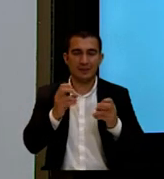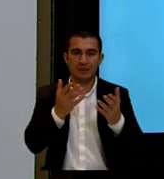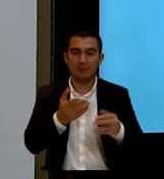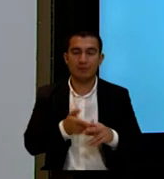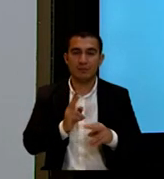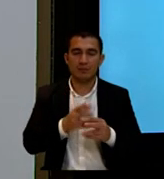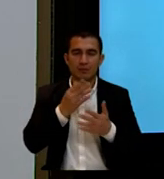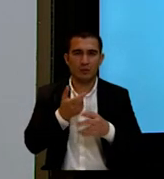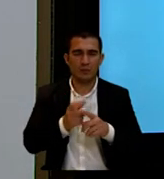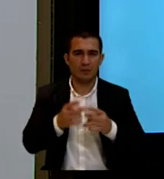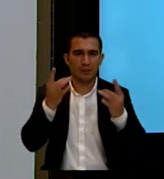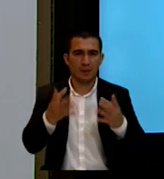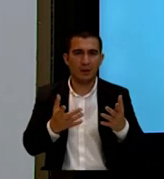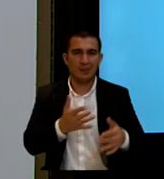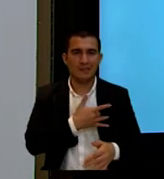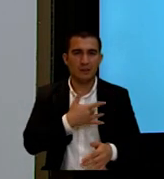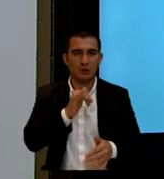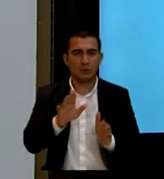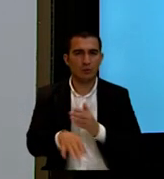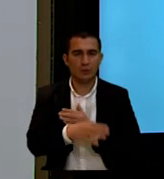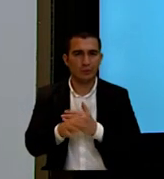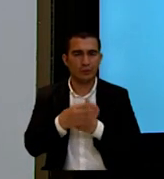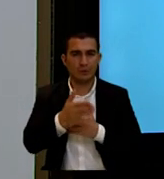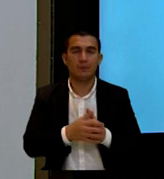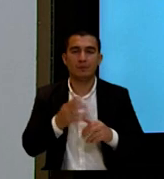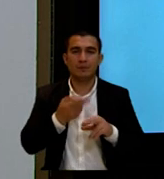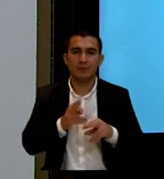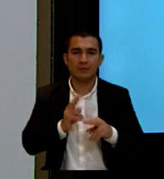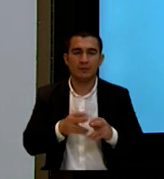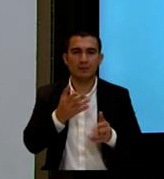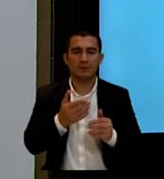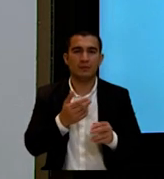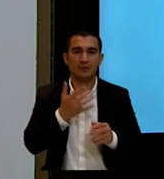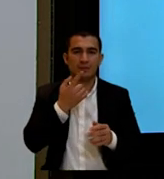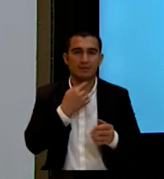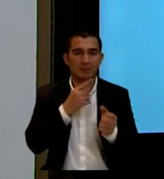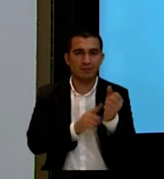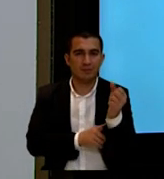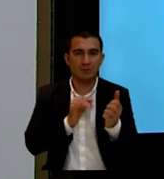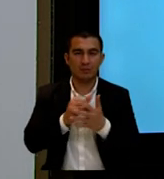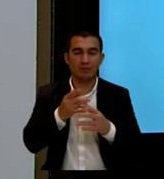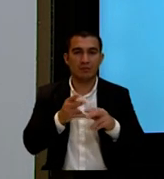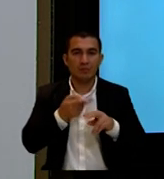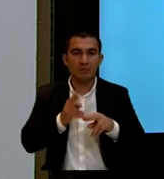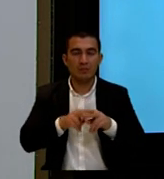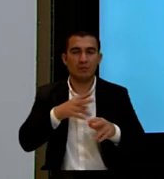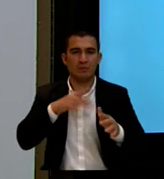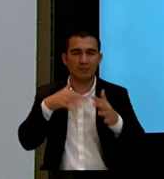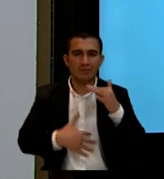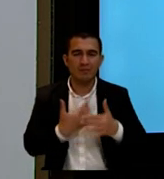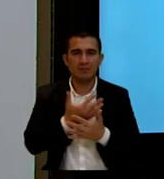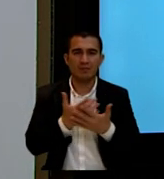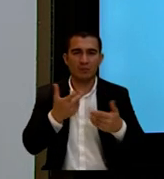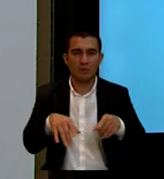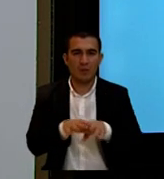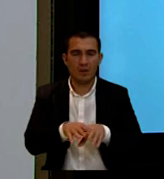sistemasi sodda, yuragi bo'lmaydi. Qon aylanish sistemasi hamma xordalilarniki singari